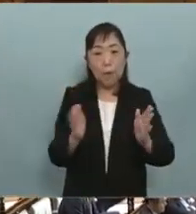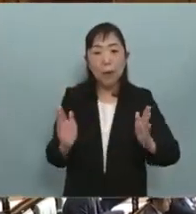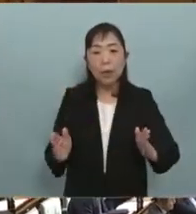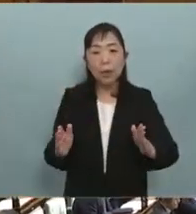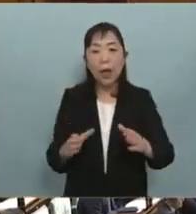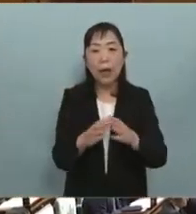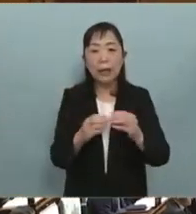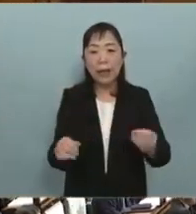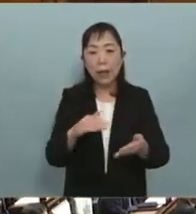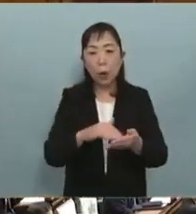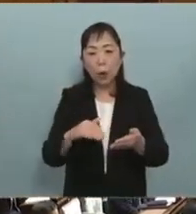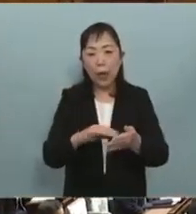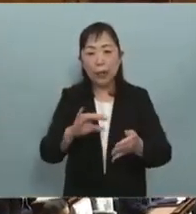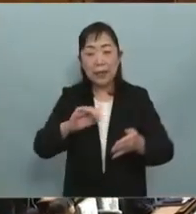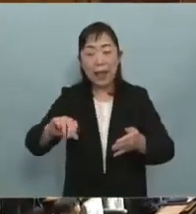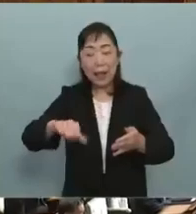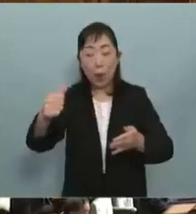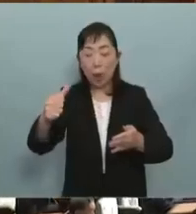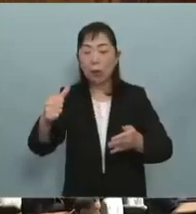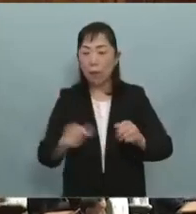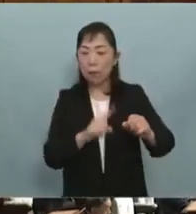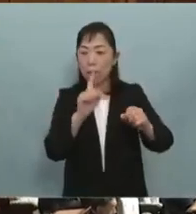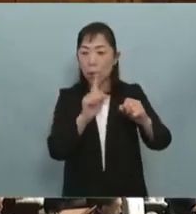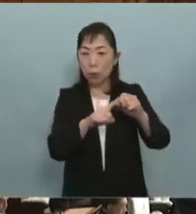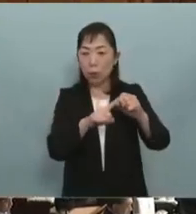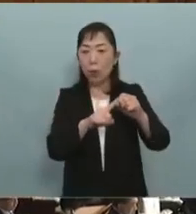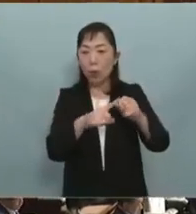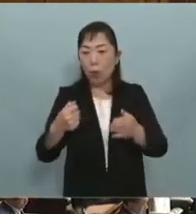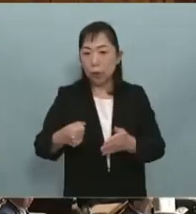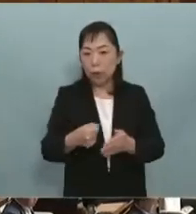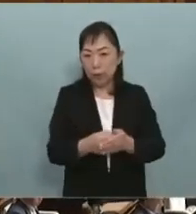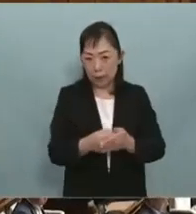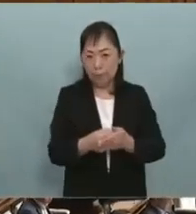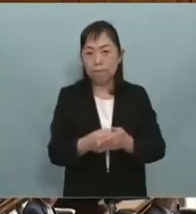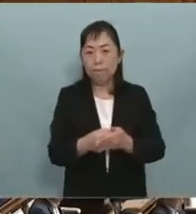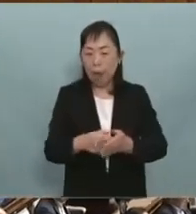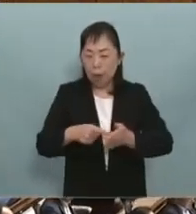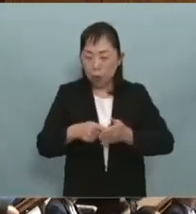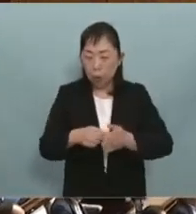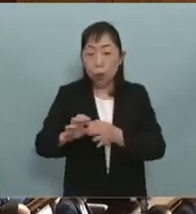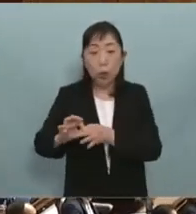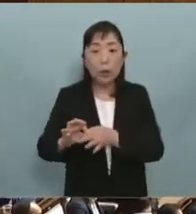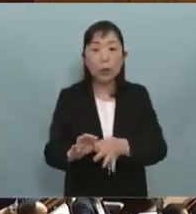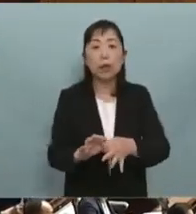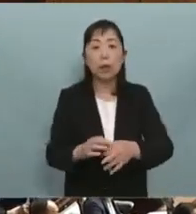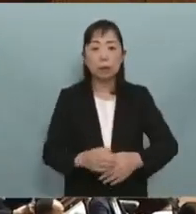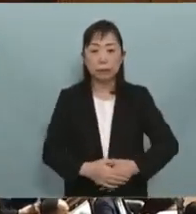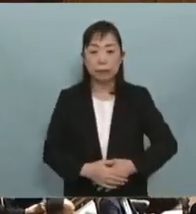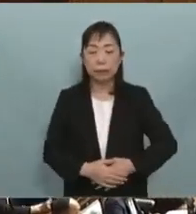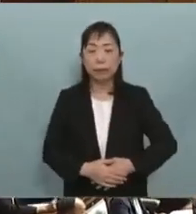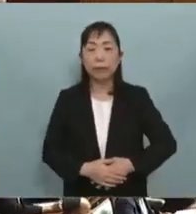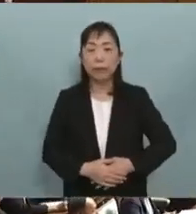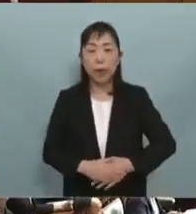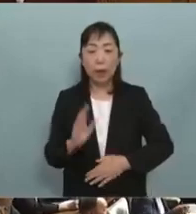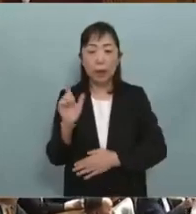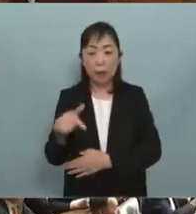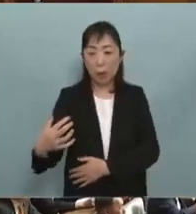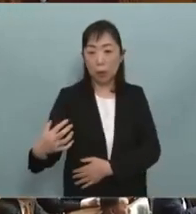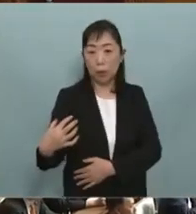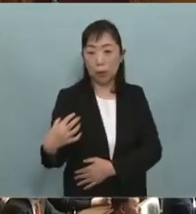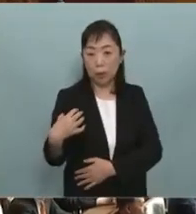1500円という高い目標に向かって頼の努力を続けますそのために政府とし